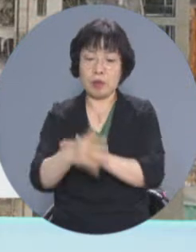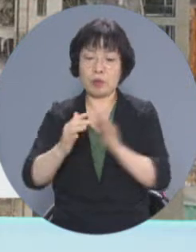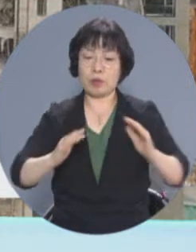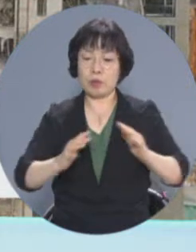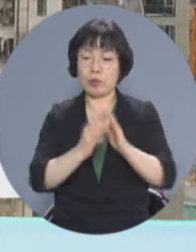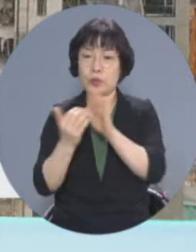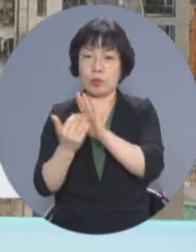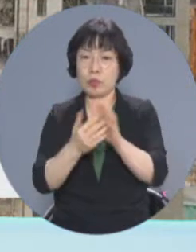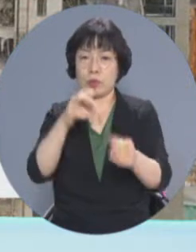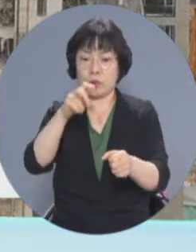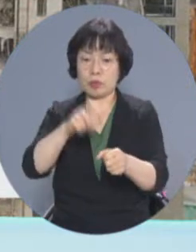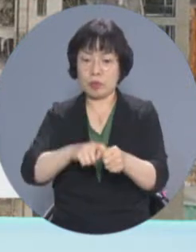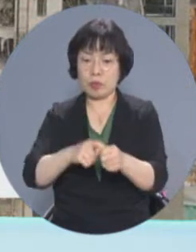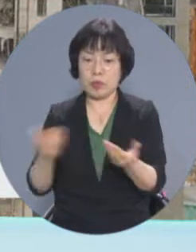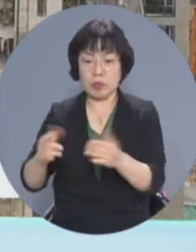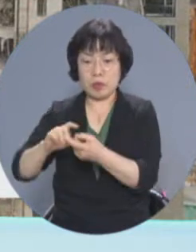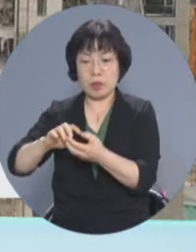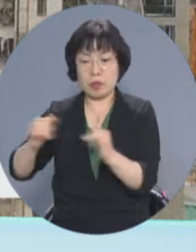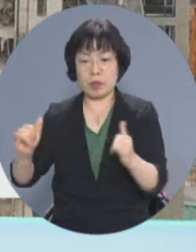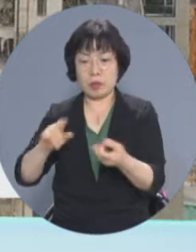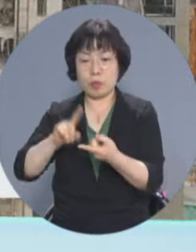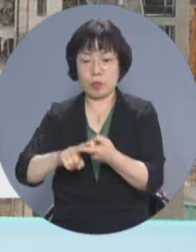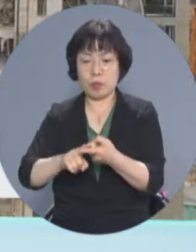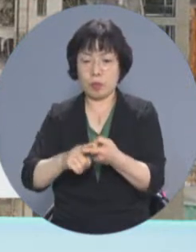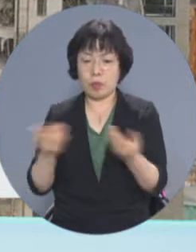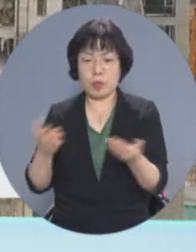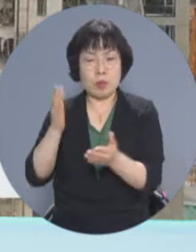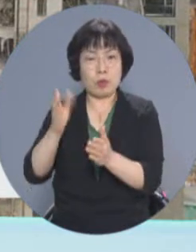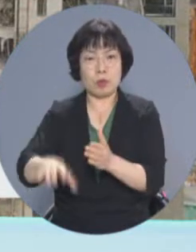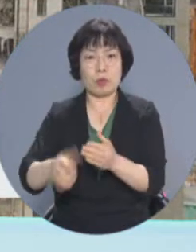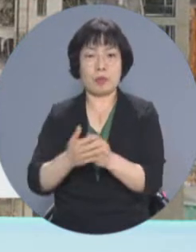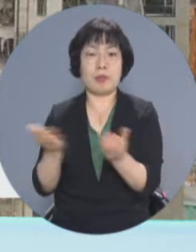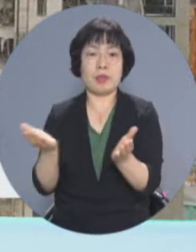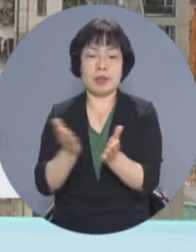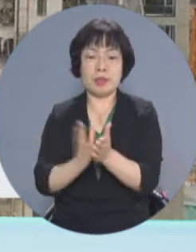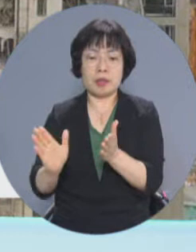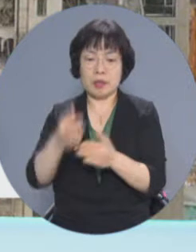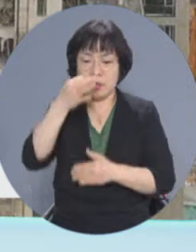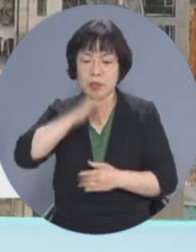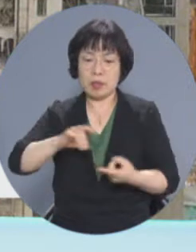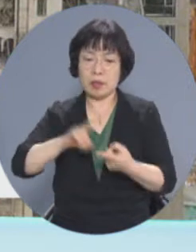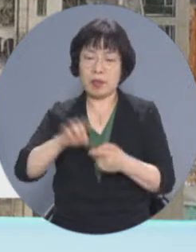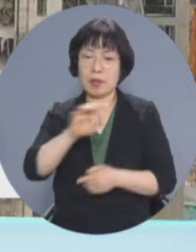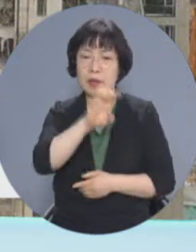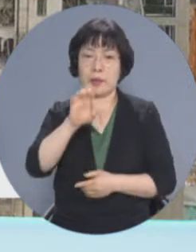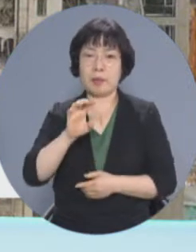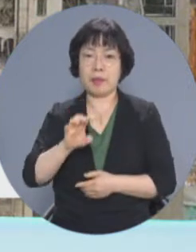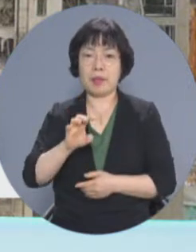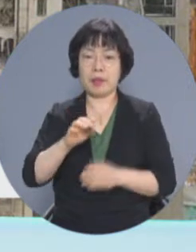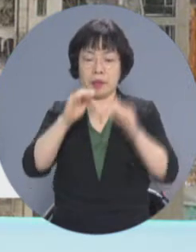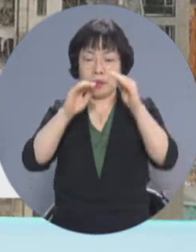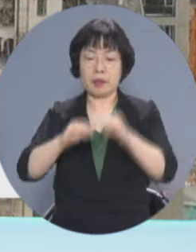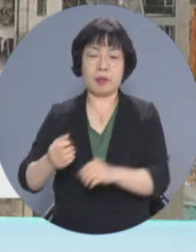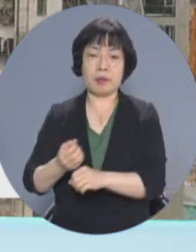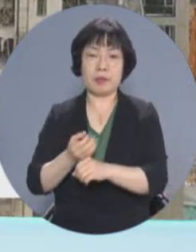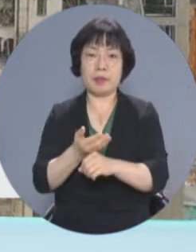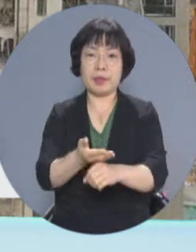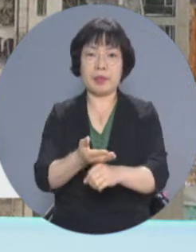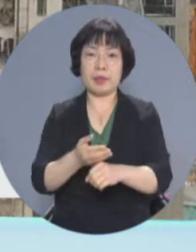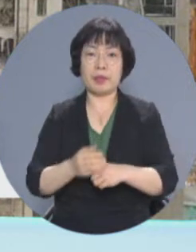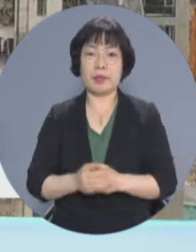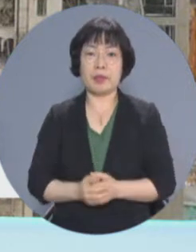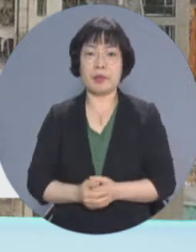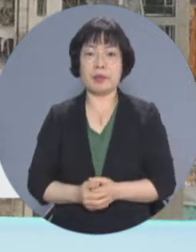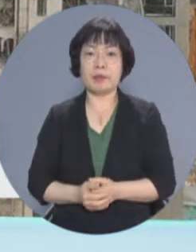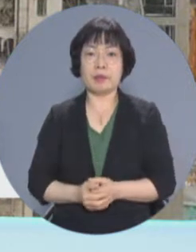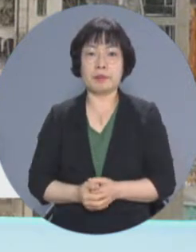건데 노동계에선 현장과 동떨어진 대책이라며 실효성에 대한 우려를 나타냈습니다. 보도에